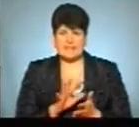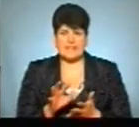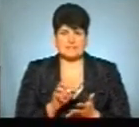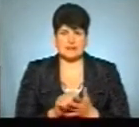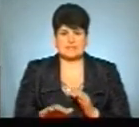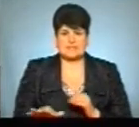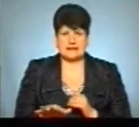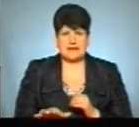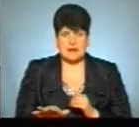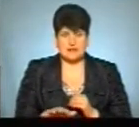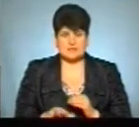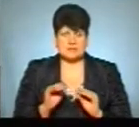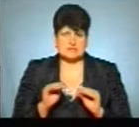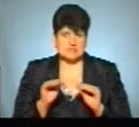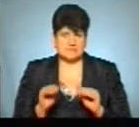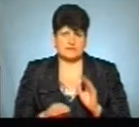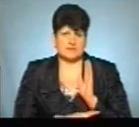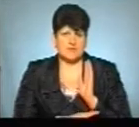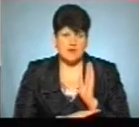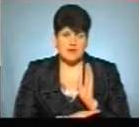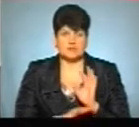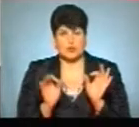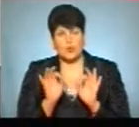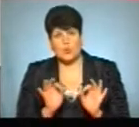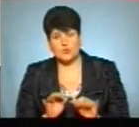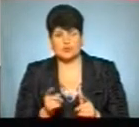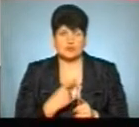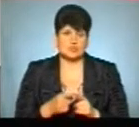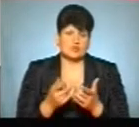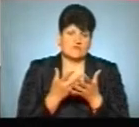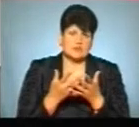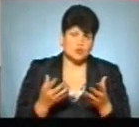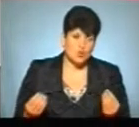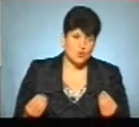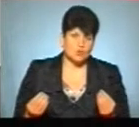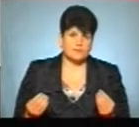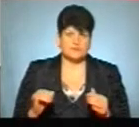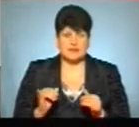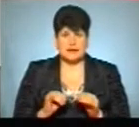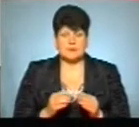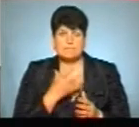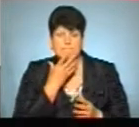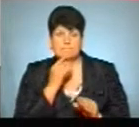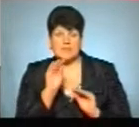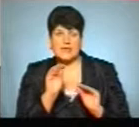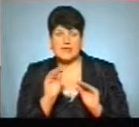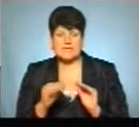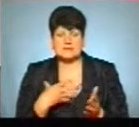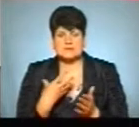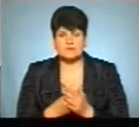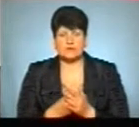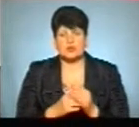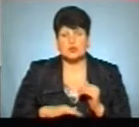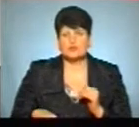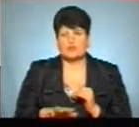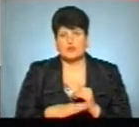діляночках саджанці цих дерев, чи то восени, чи то весною, ось, і прикрасити свої двори, скверики і так